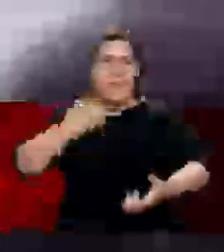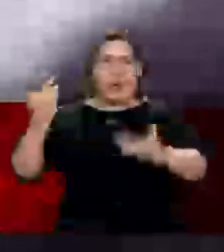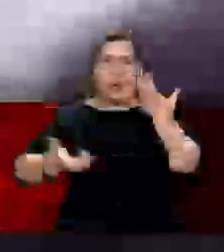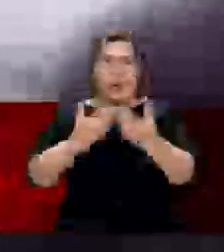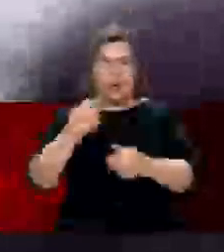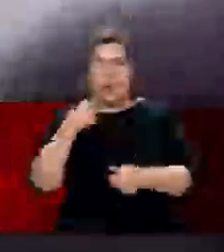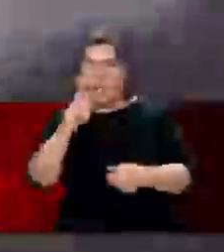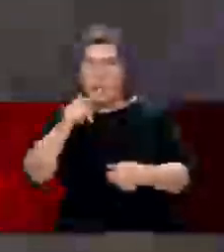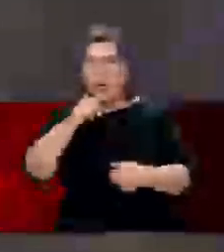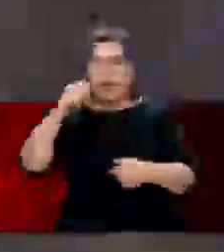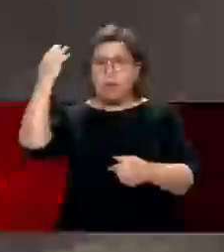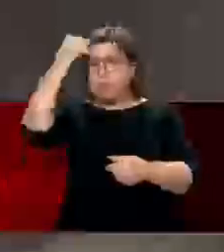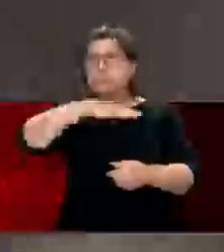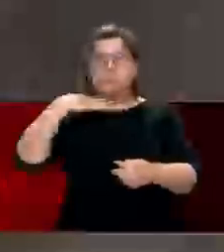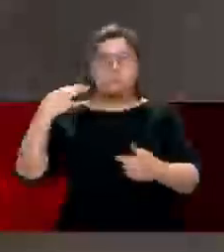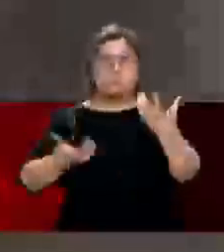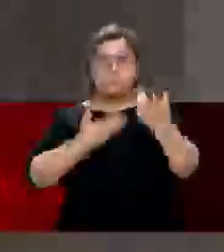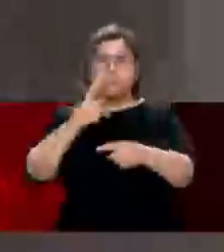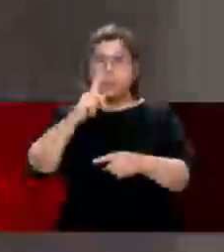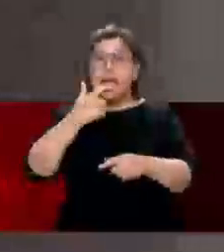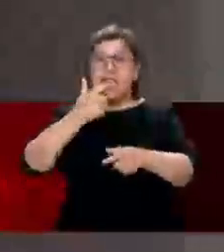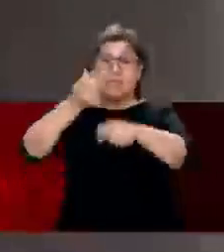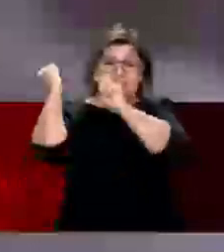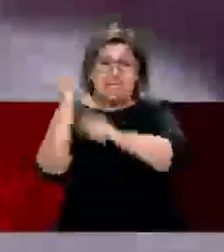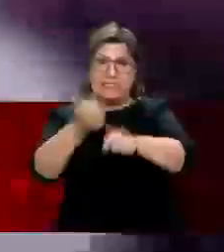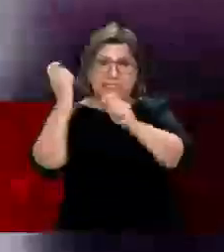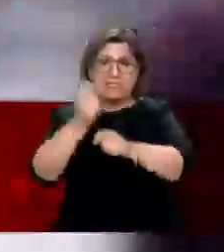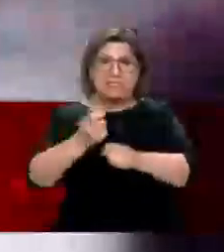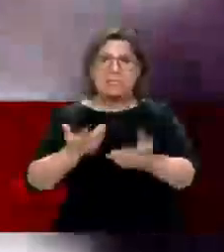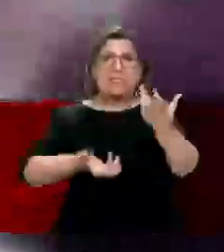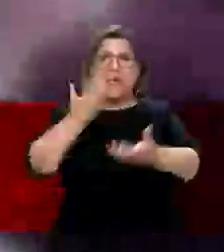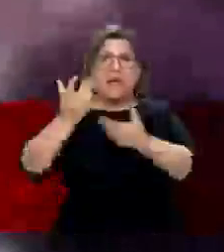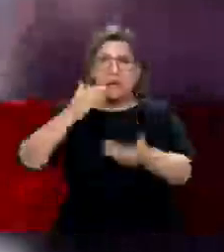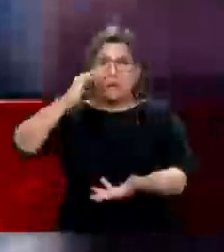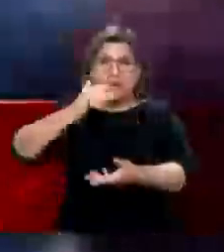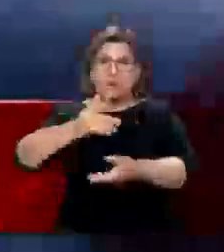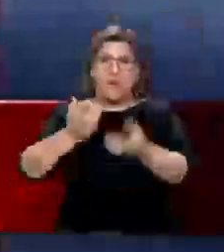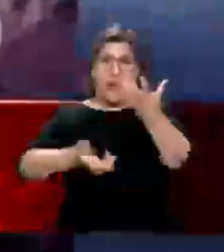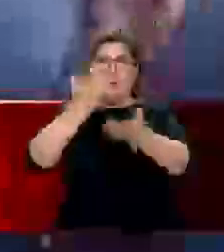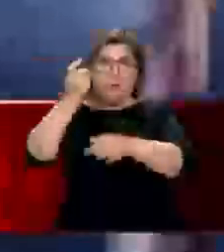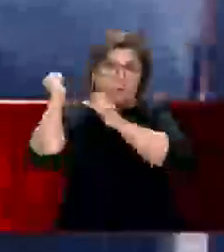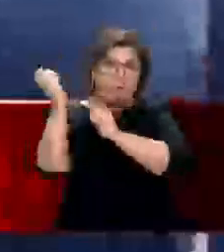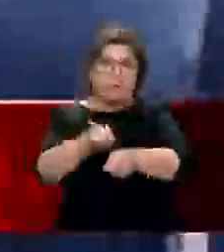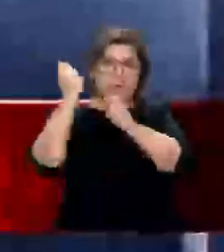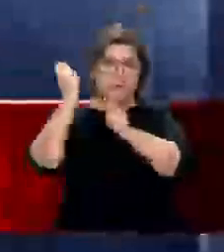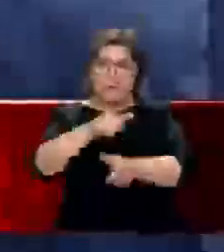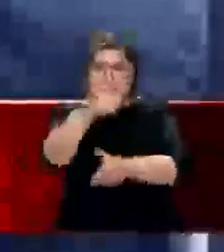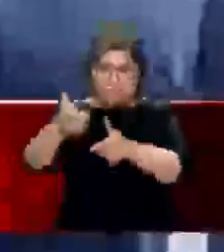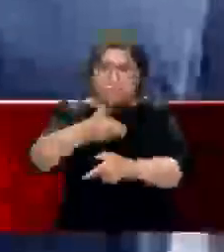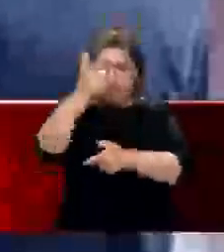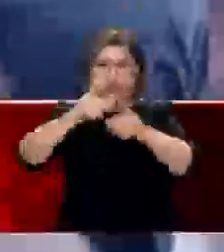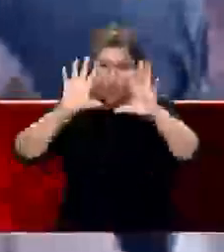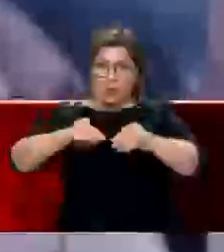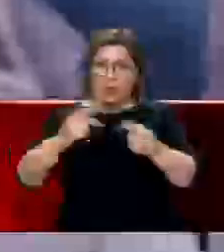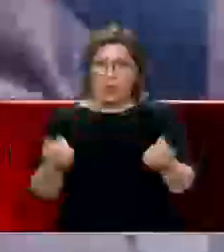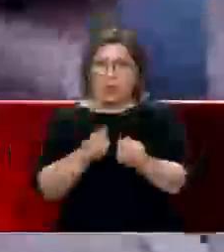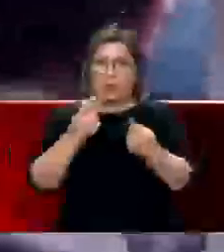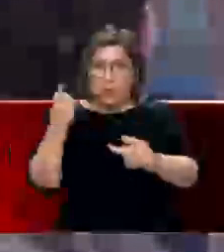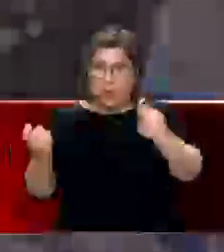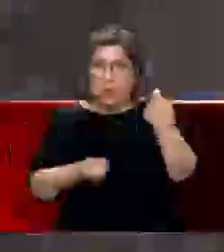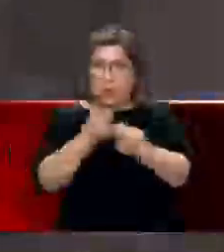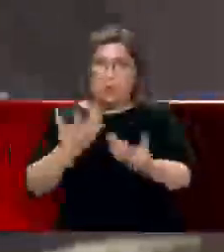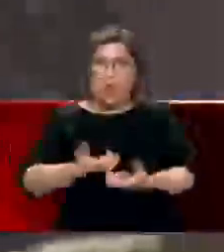Gördüm kafasını adamın. Biri demirle camları kırdı, diğeri yangın tüpüyle alevlere müdahale etmeye çalıştı. Aman yarabbim. Ama bu